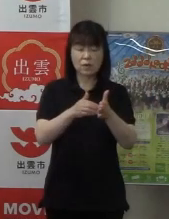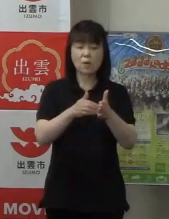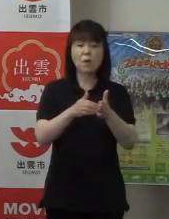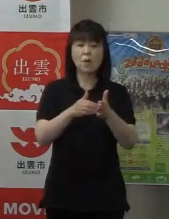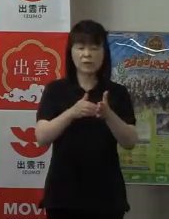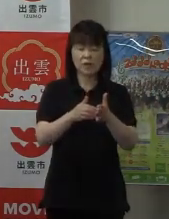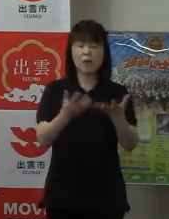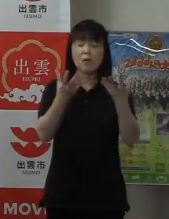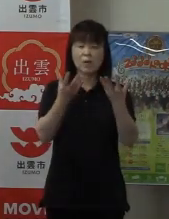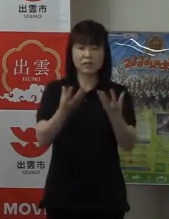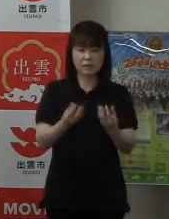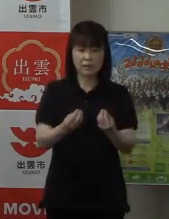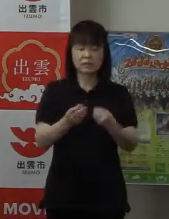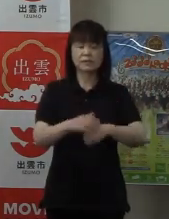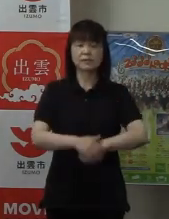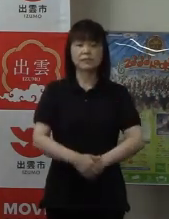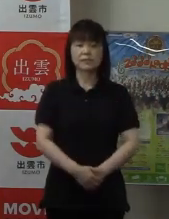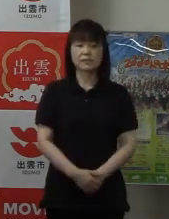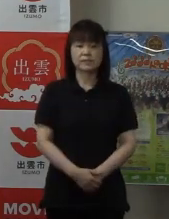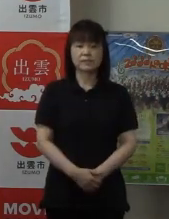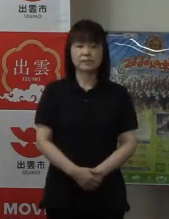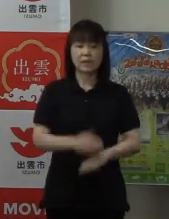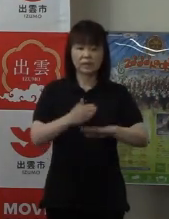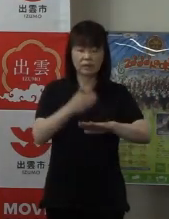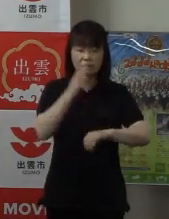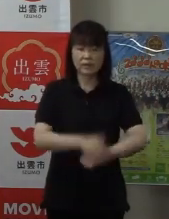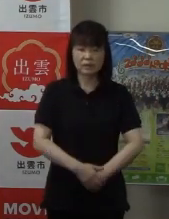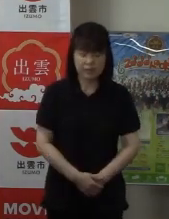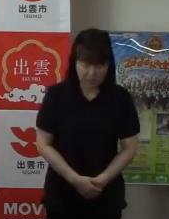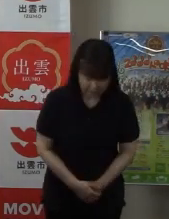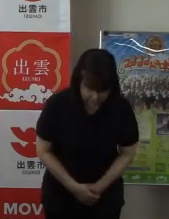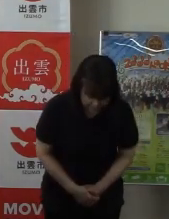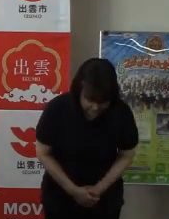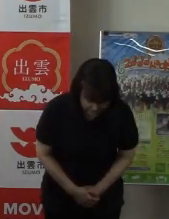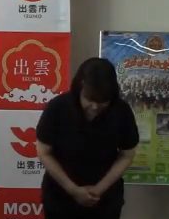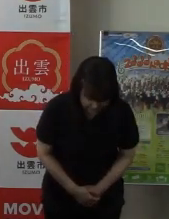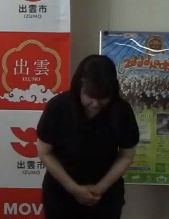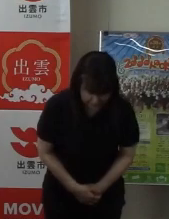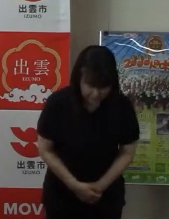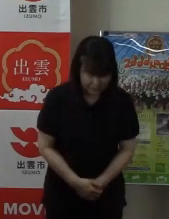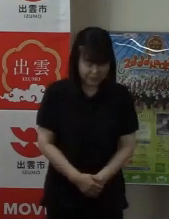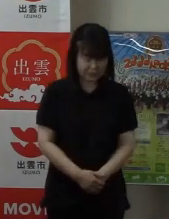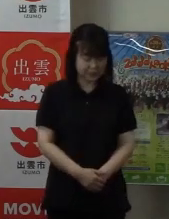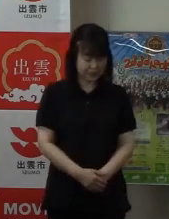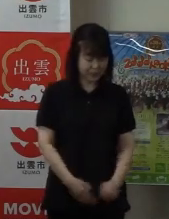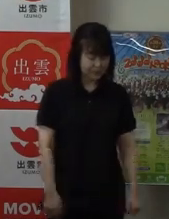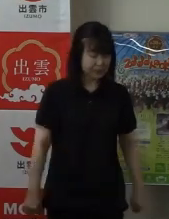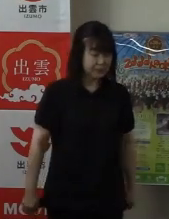については、これで終了とさせていただきたいと思います。ありがとうございました。 ありがとうございました。